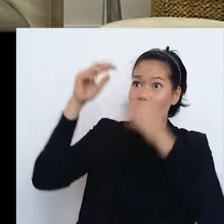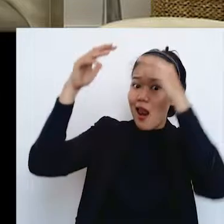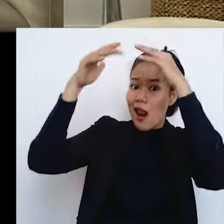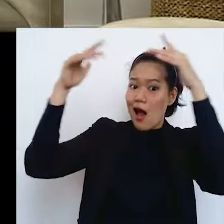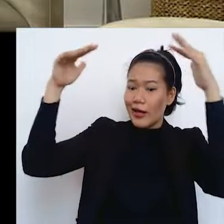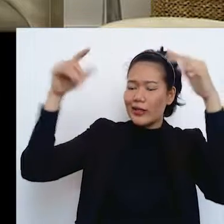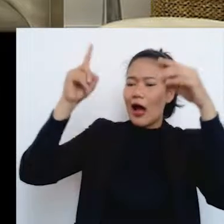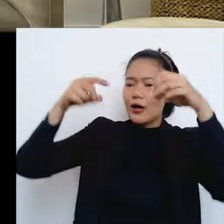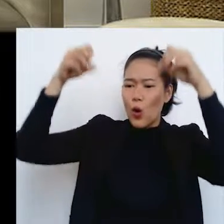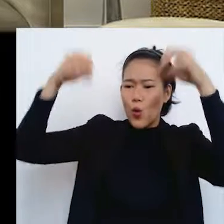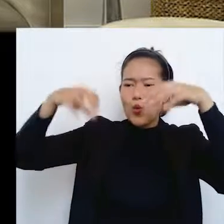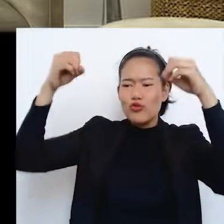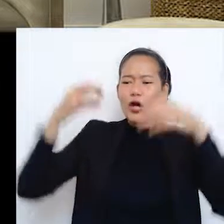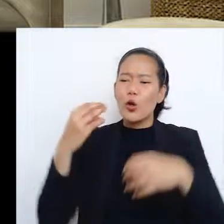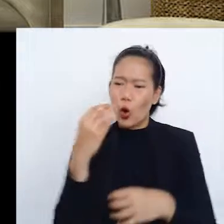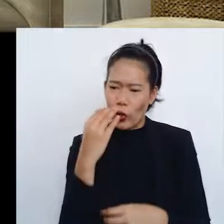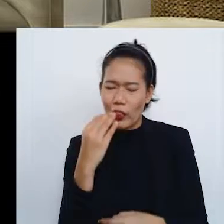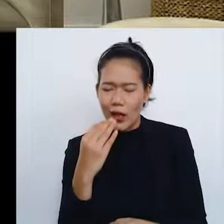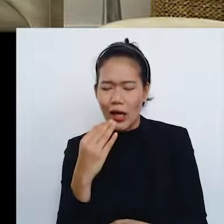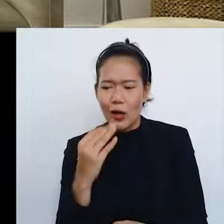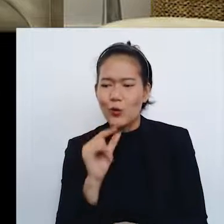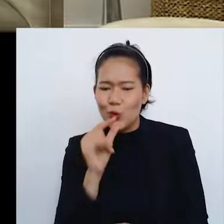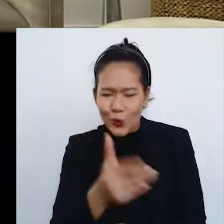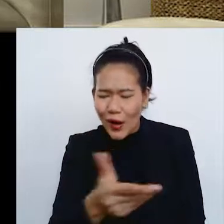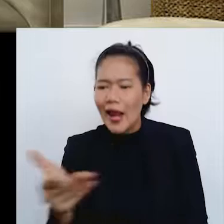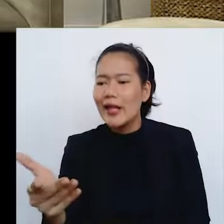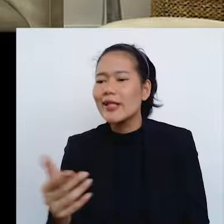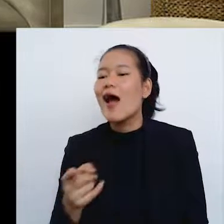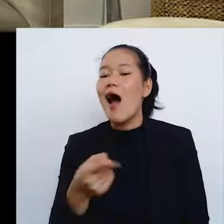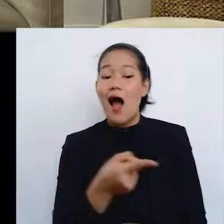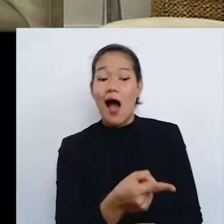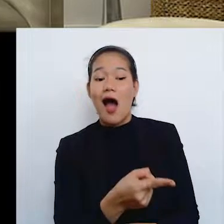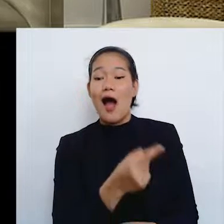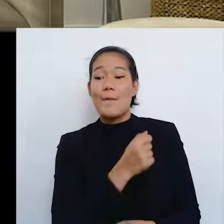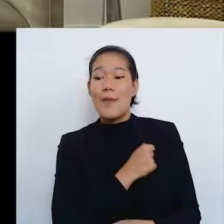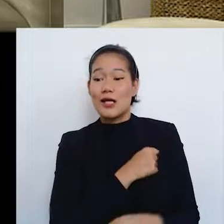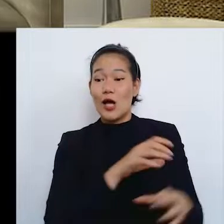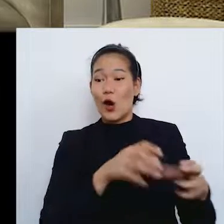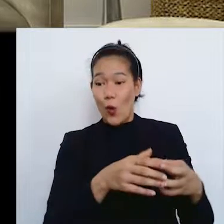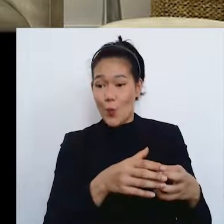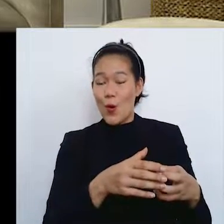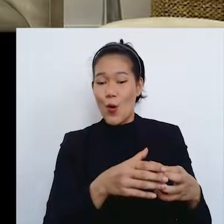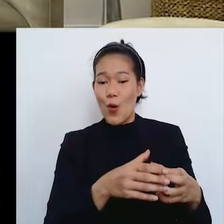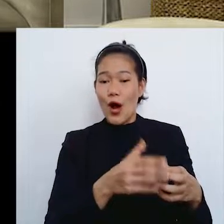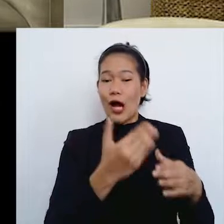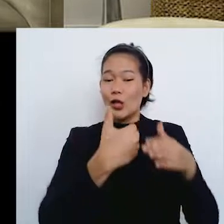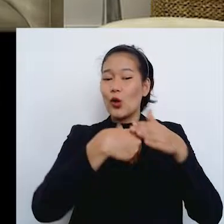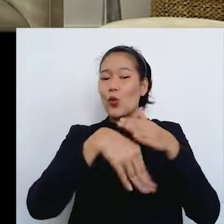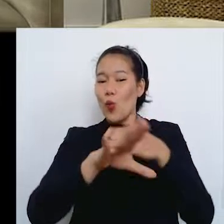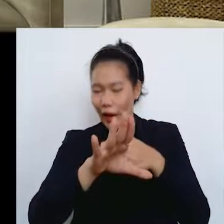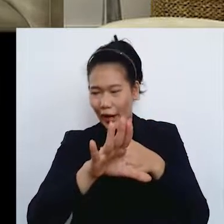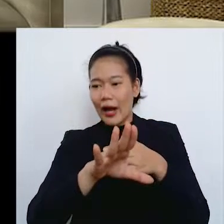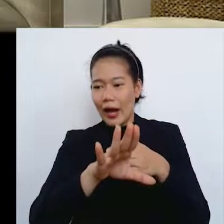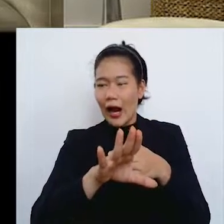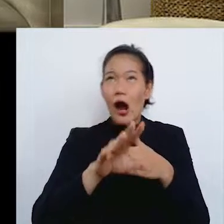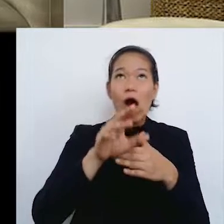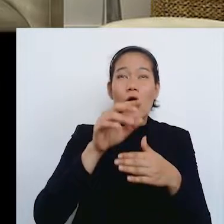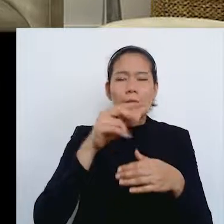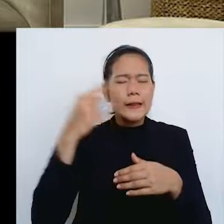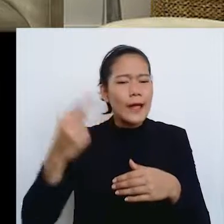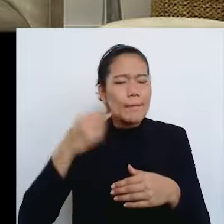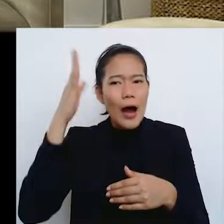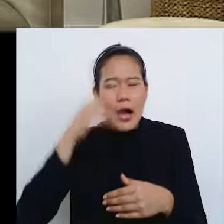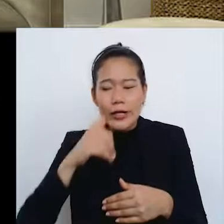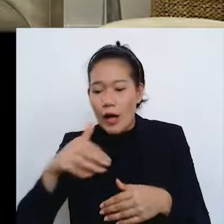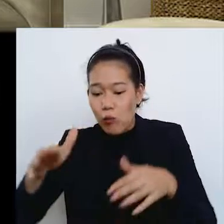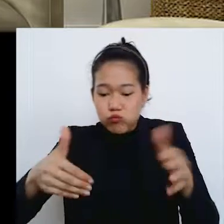dari langit hujan roti bagimu. Maka bangsa itu akan keluar dan memungut